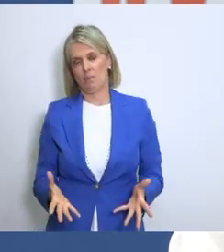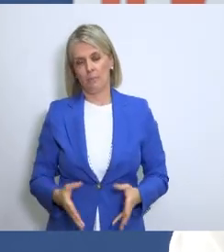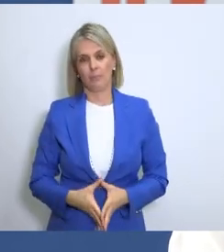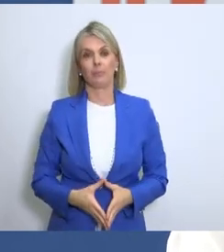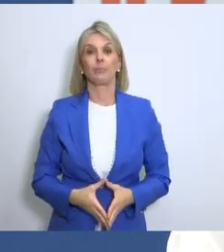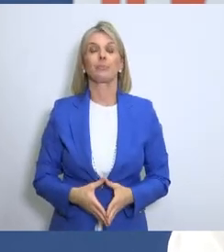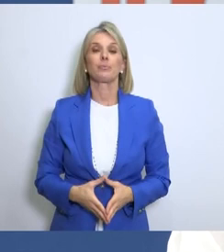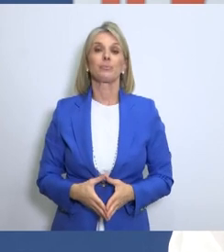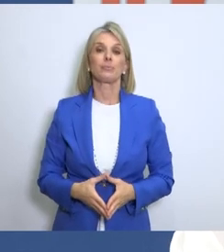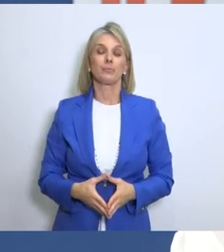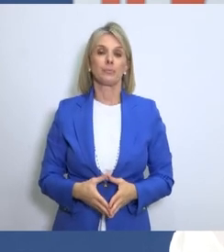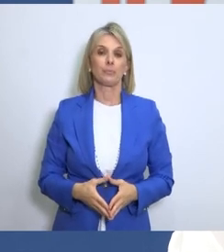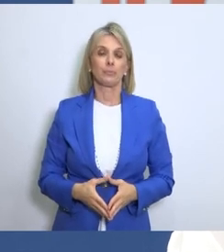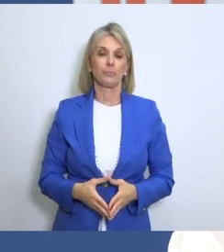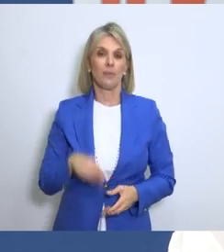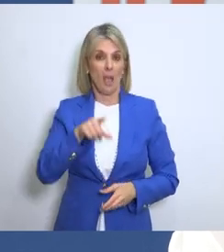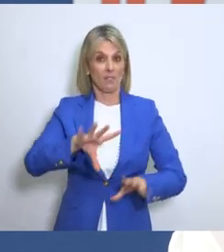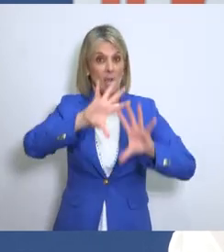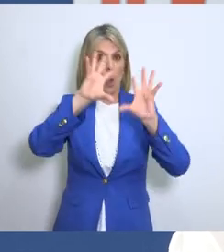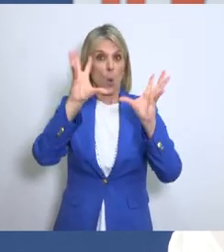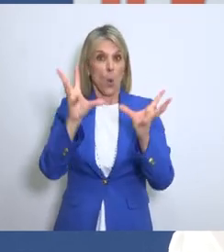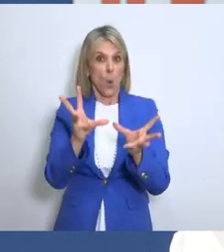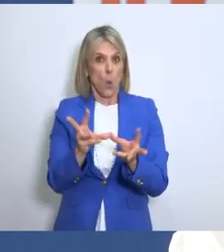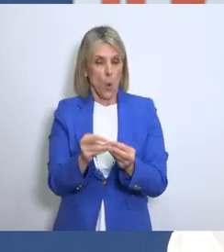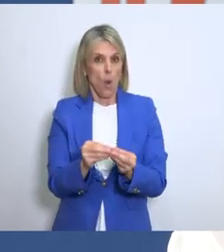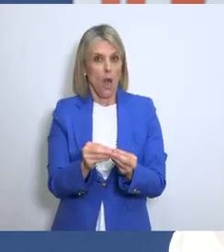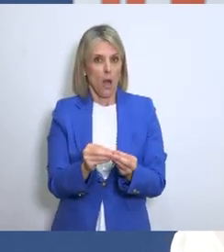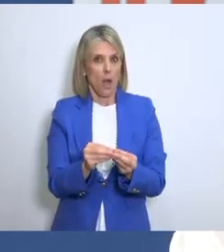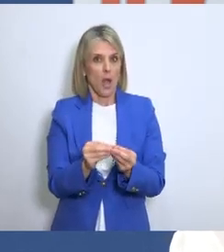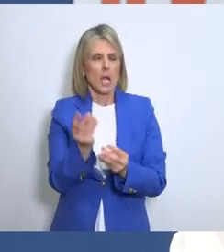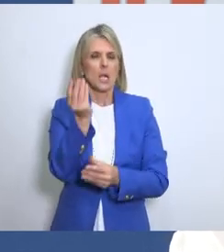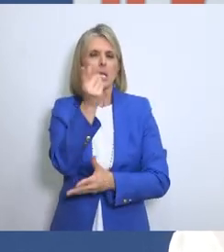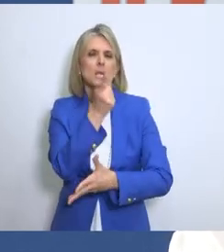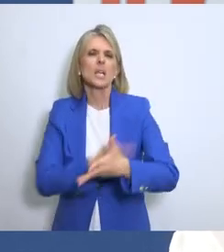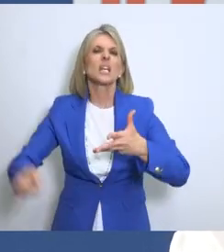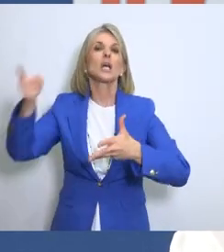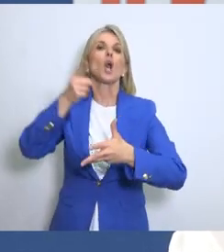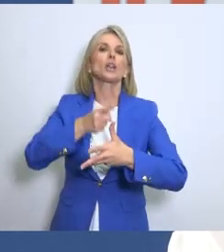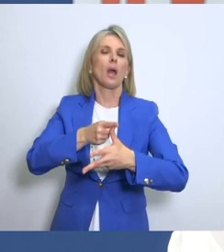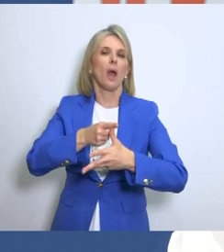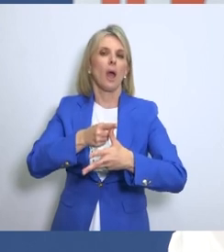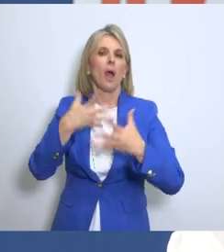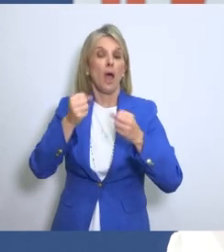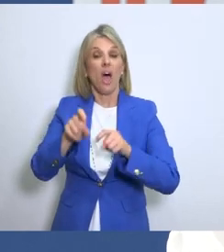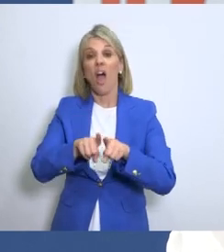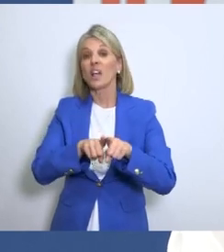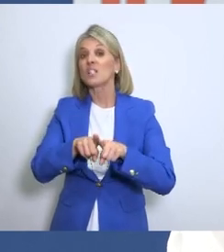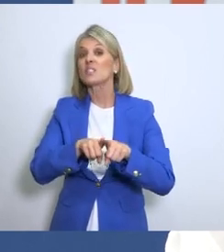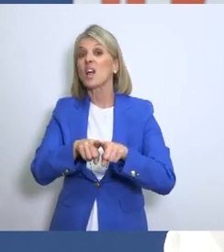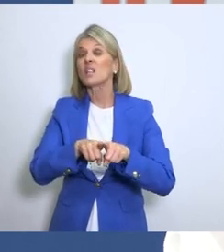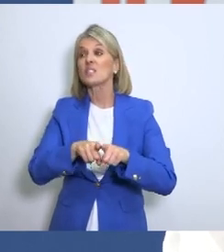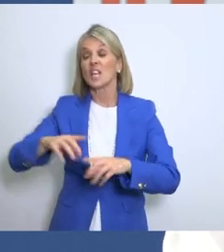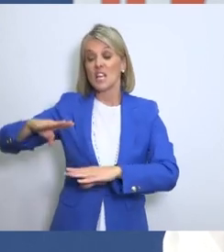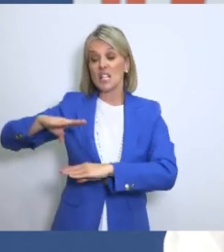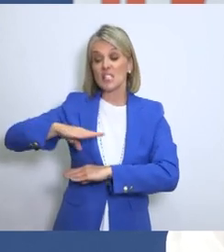Στο και μάλιστα όλα αυτά ξεσπάνε πιο σφοδρά στο στρατόπεδο, τον είπα και των δυτικών υπεριαλιστών, στο στρατόπεδο δηλαδή